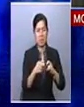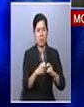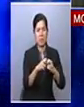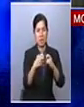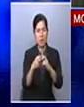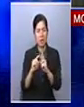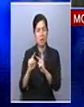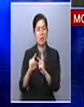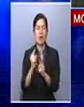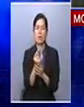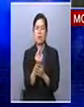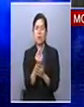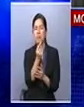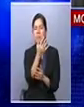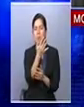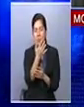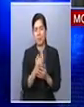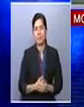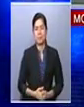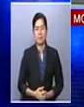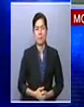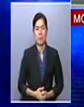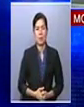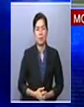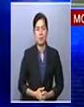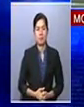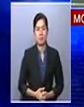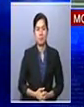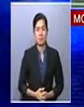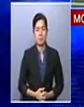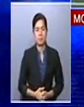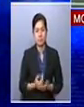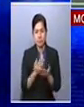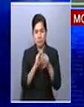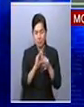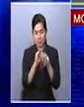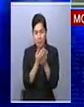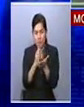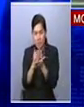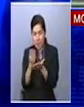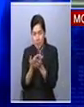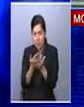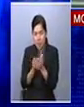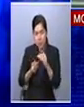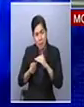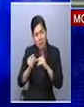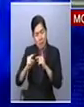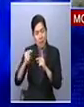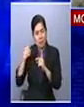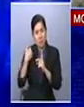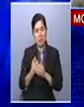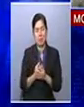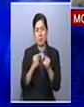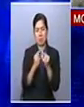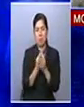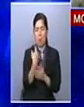เพิ่มทุนหรือว่าตั้งสำรองนะครับนอกจากนี้ในส่วนของการจ่ายปันผลเนี่ยแบงค์ในฮ่องกงเนี่ยจ่ายสูงกว่า